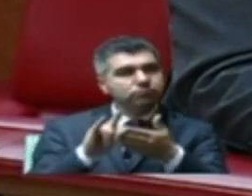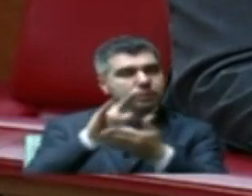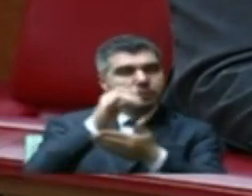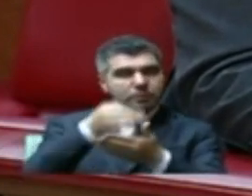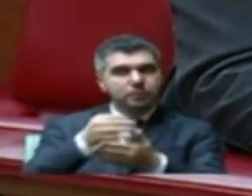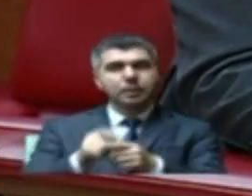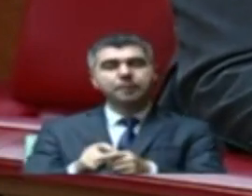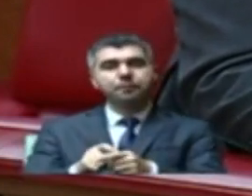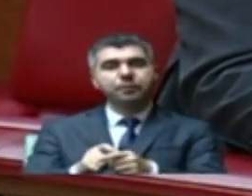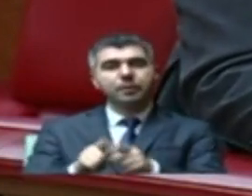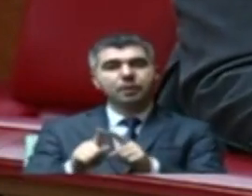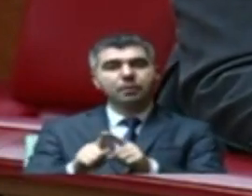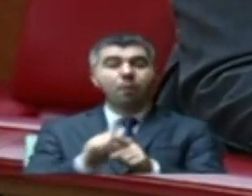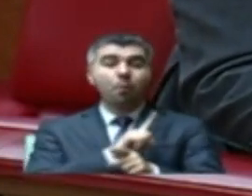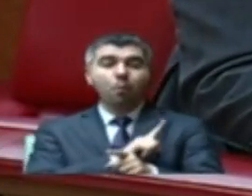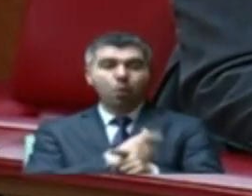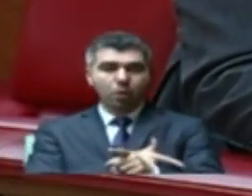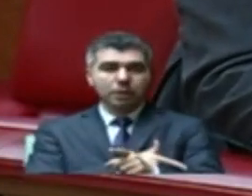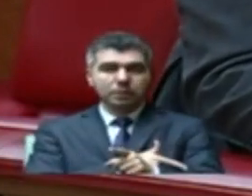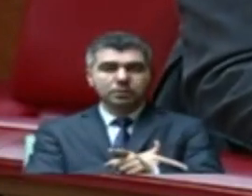سفره، يقوم ضابط الشرطة القضائية